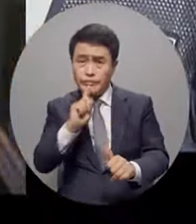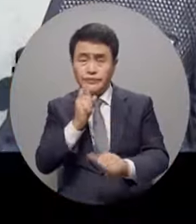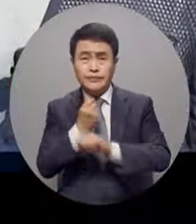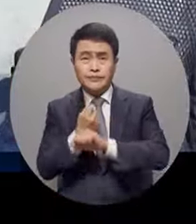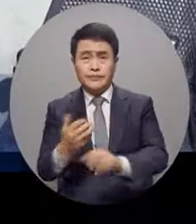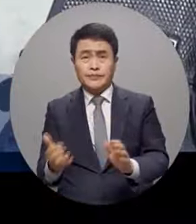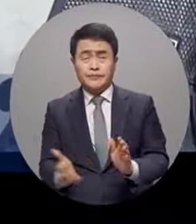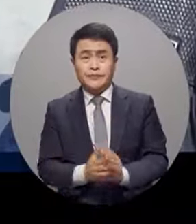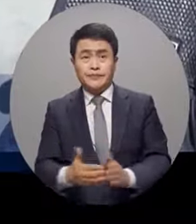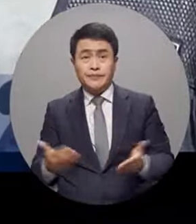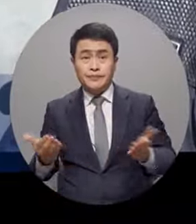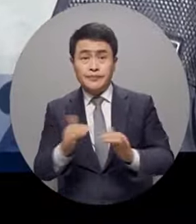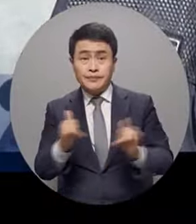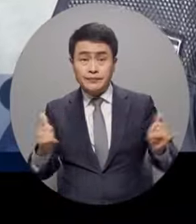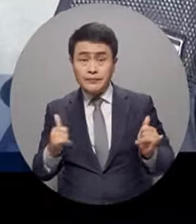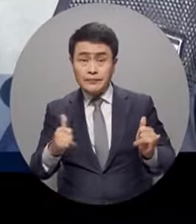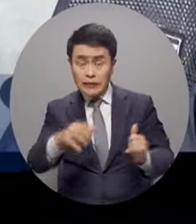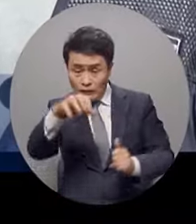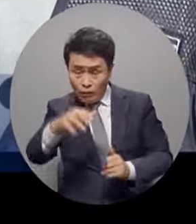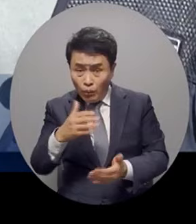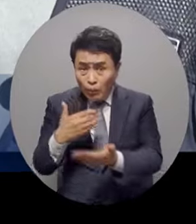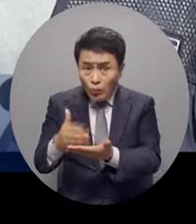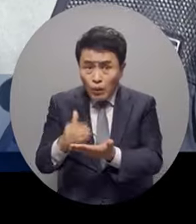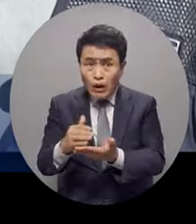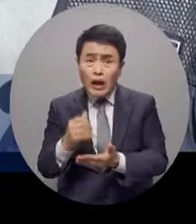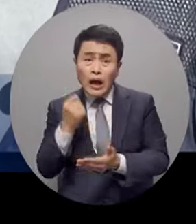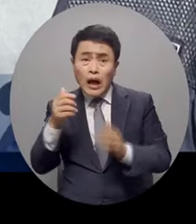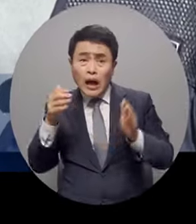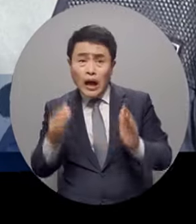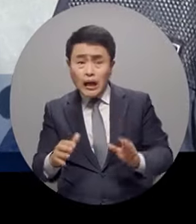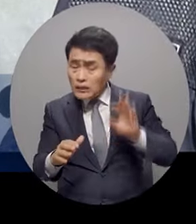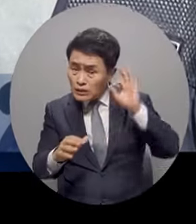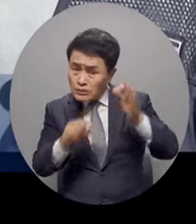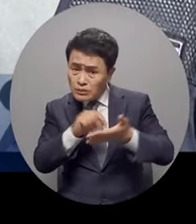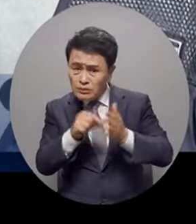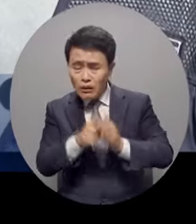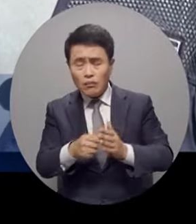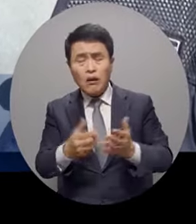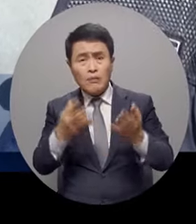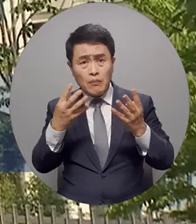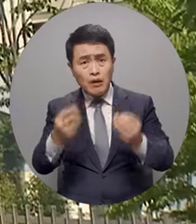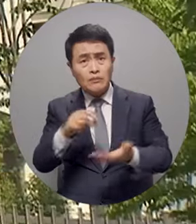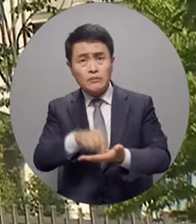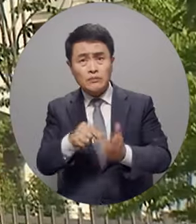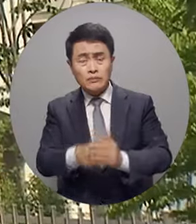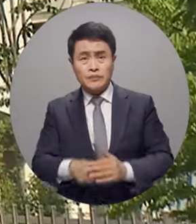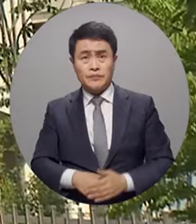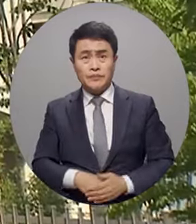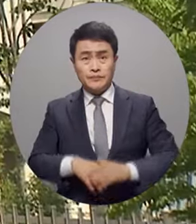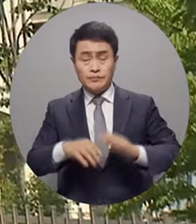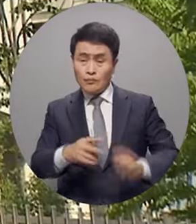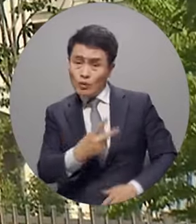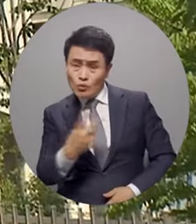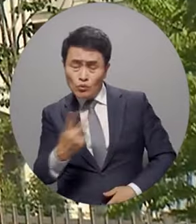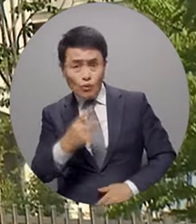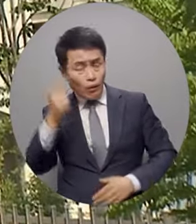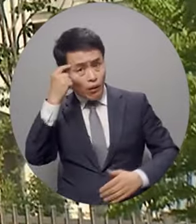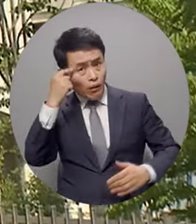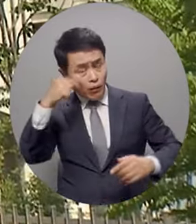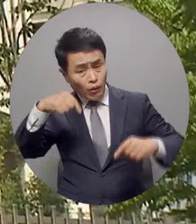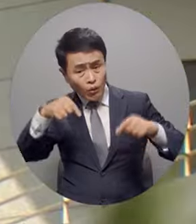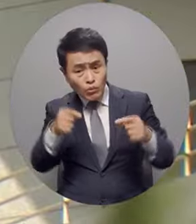이주 노동자들에 의해서 현장에 쫓겨나서 한 달에 겨우 10일 일하면 많이 할까 말까 하는. 양측의 의견을